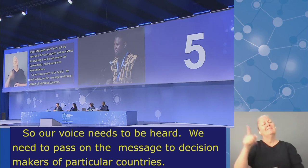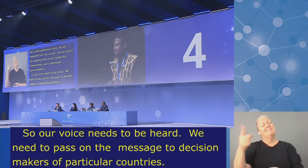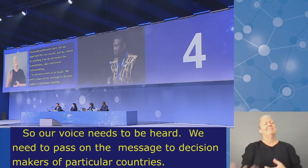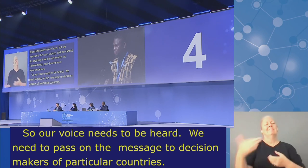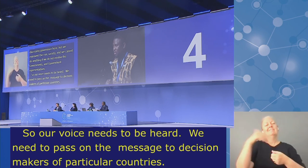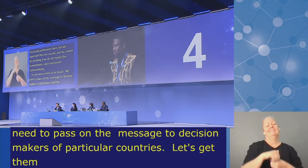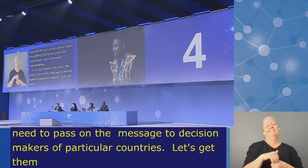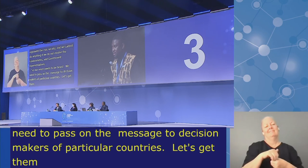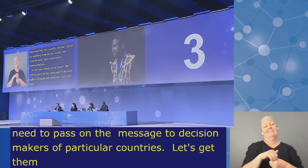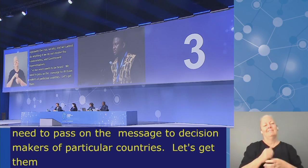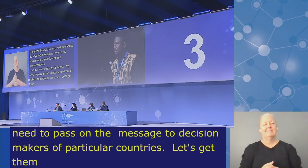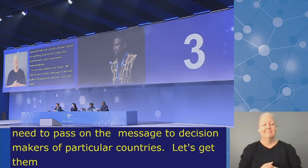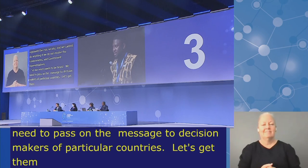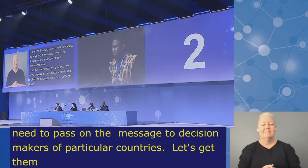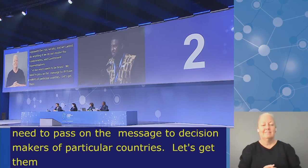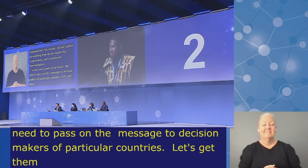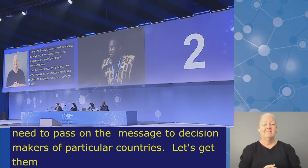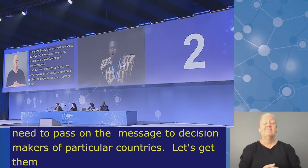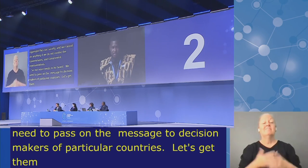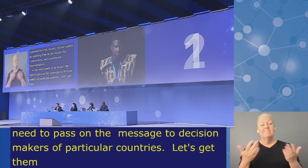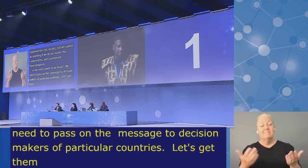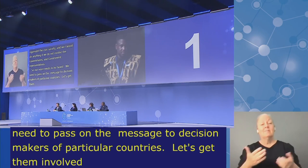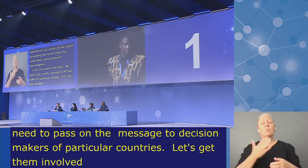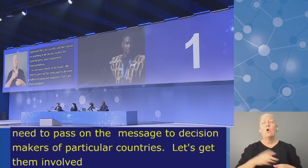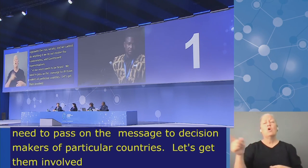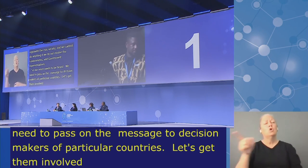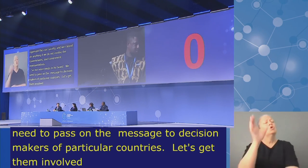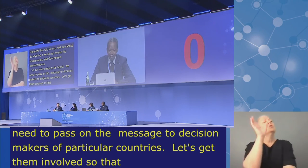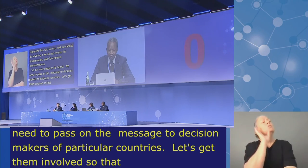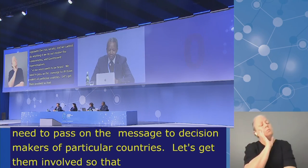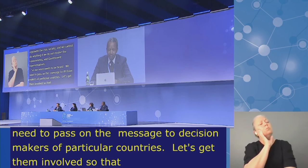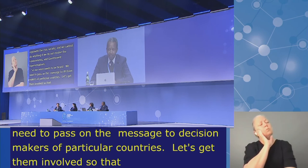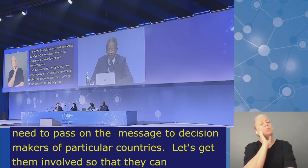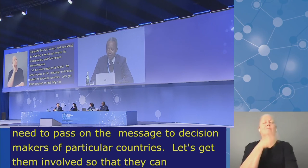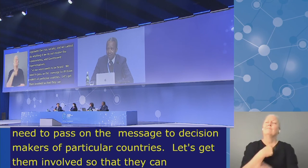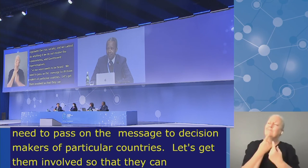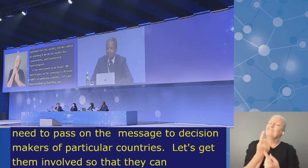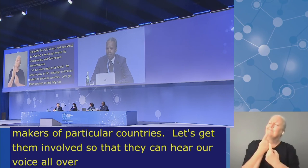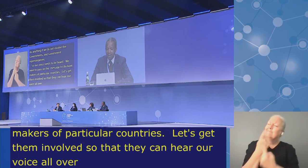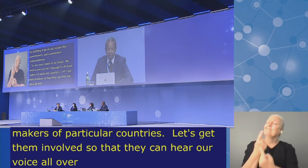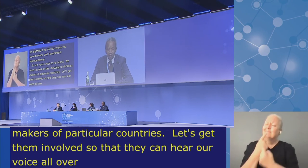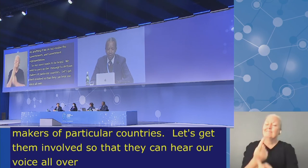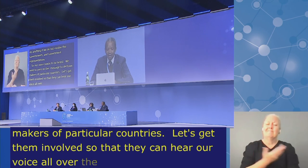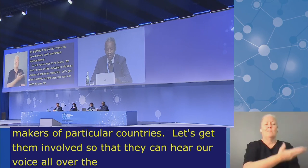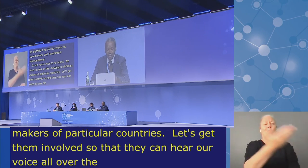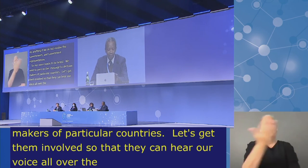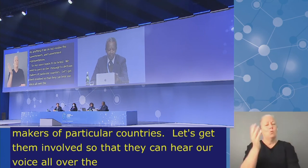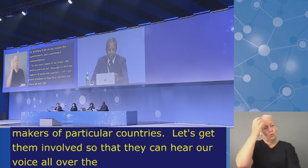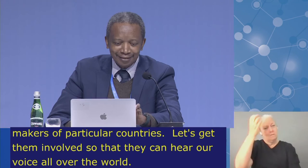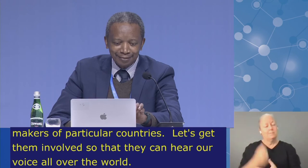чтобы именно вот этот посыл был передан им, чтобы во всем мире можно было развивать